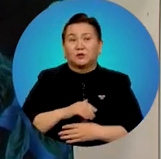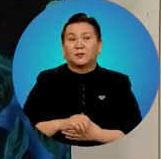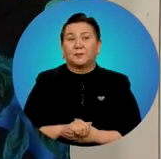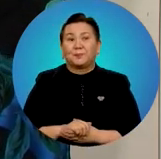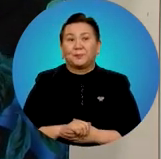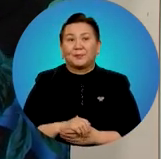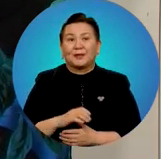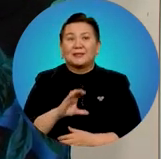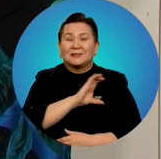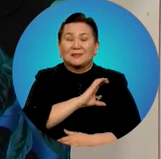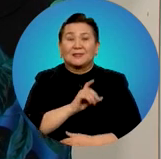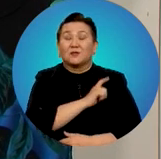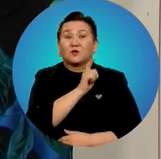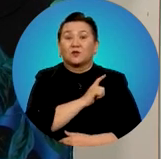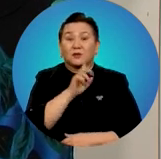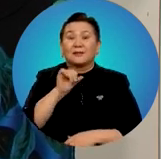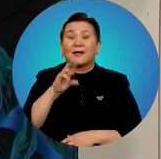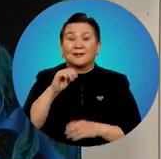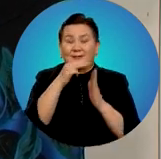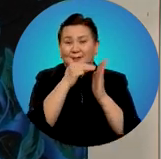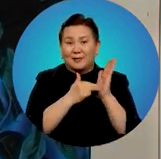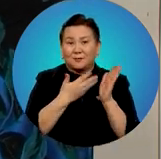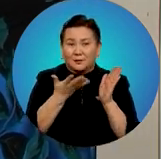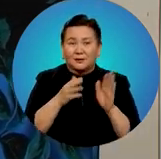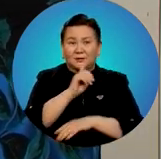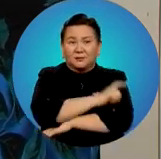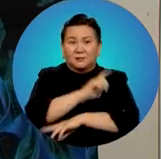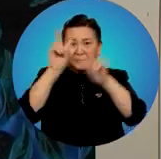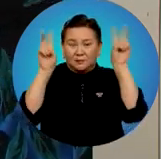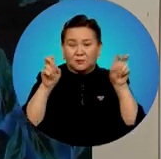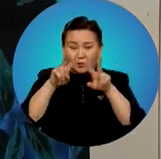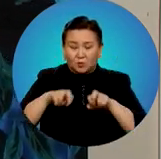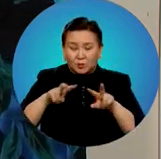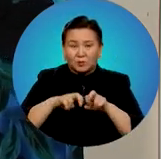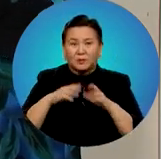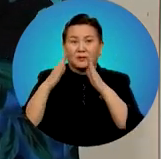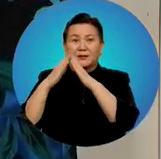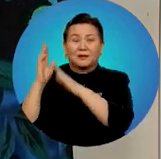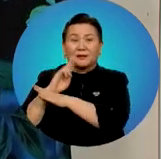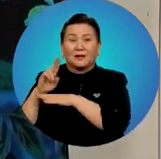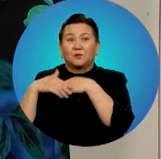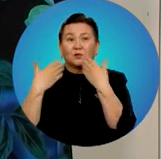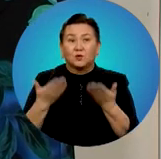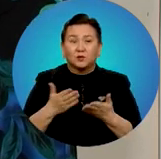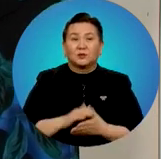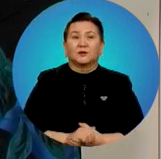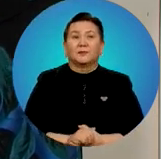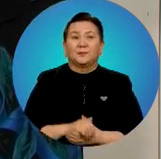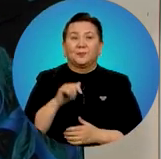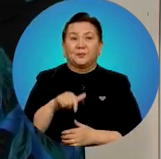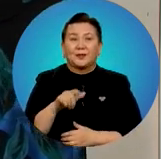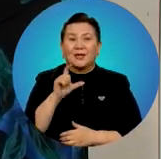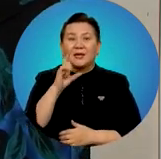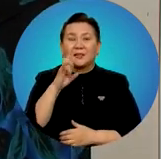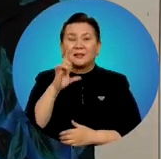эсэнт сэтгэл хөдлөлийн арга хэрэглүүрийг хэрхэн яаж хэрэглэсэн бэ гэсэн энэ хичээлийг судлахын тулд гэрийн даалгаварт өгсөн Б Эрдэнэ